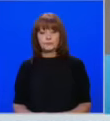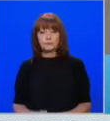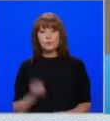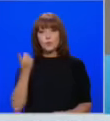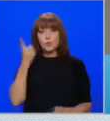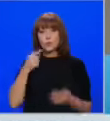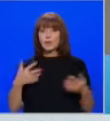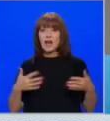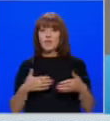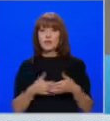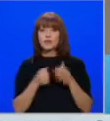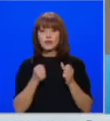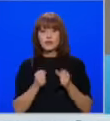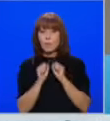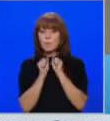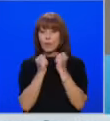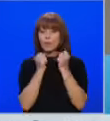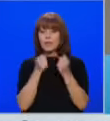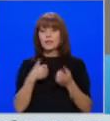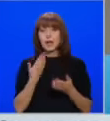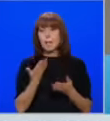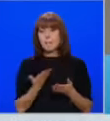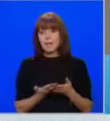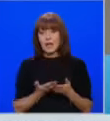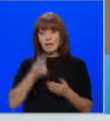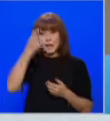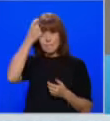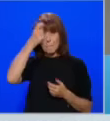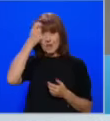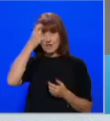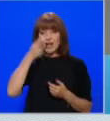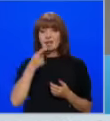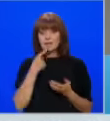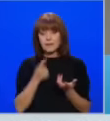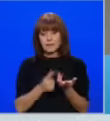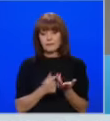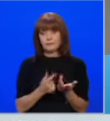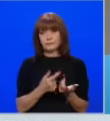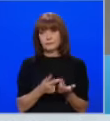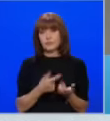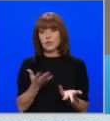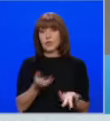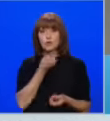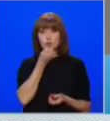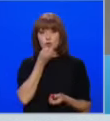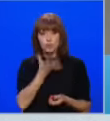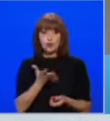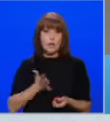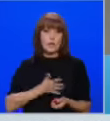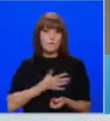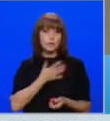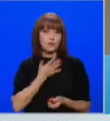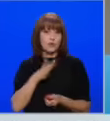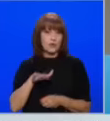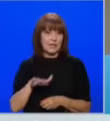Утре вечер се очакват протести пред сградата на МВР заради поредния случай на нелепа смърт на пътя. И на